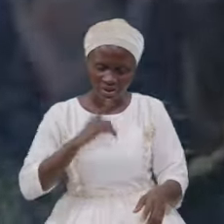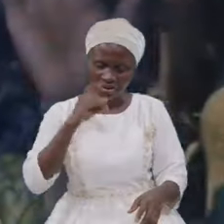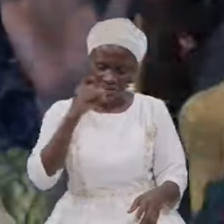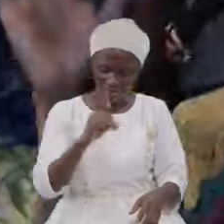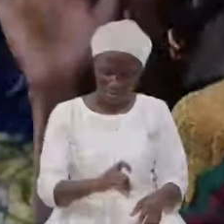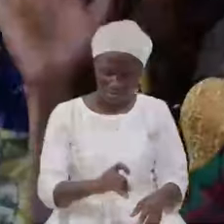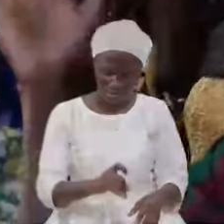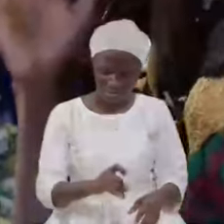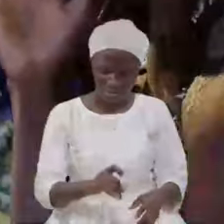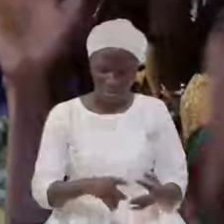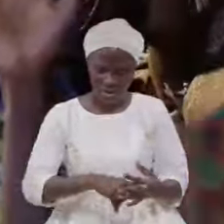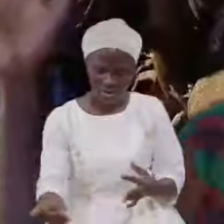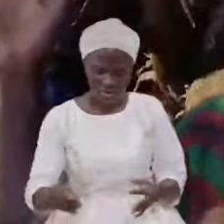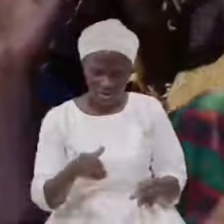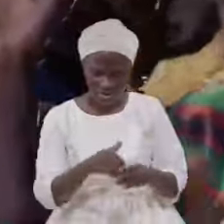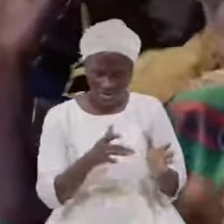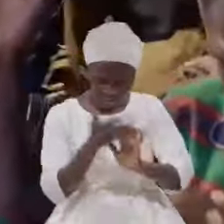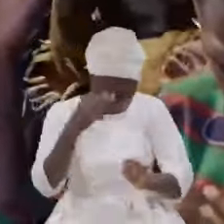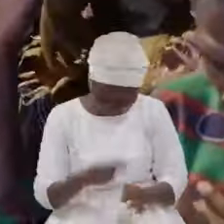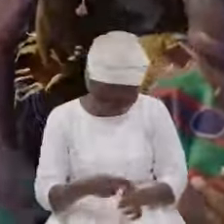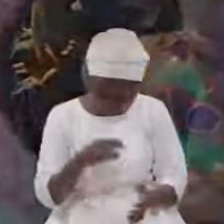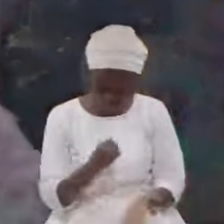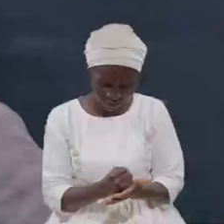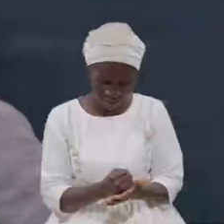de Jésus.